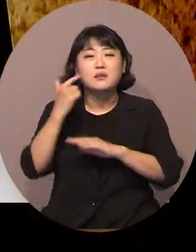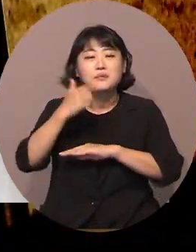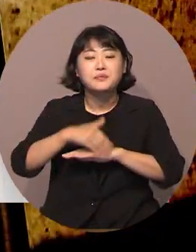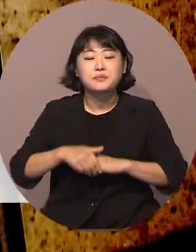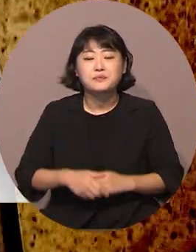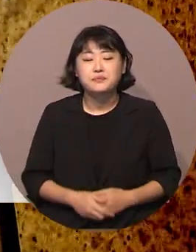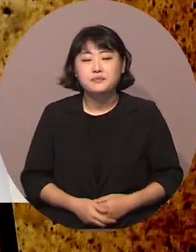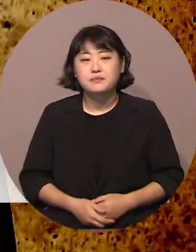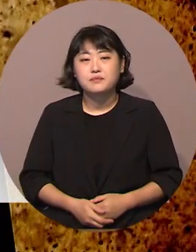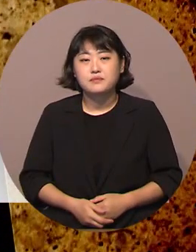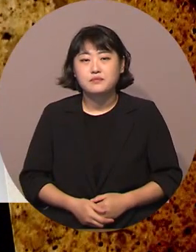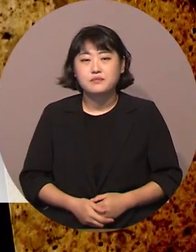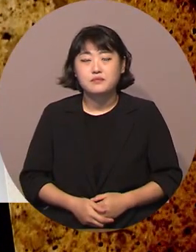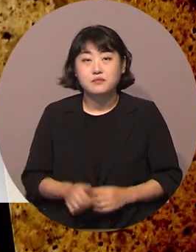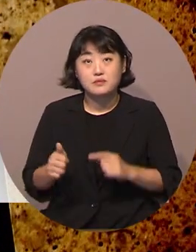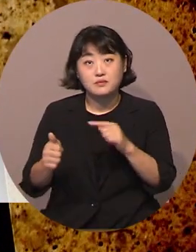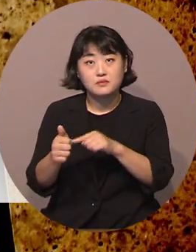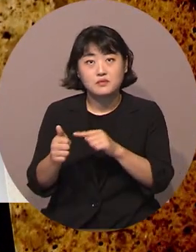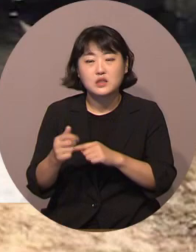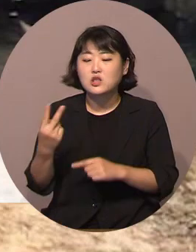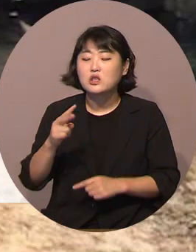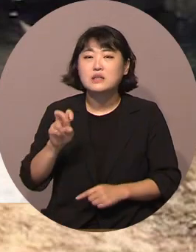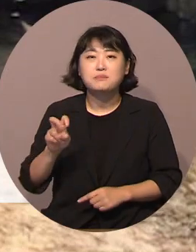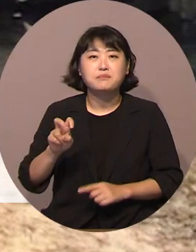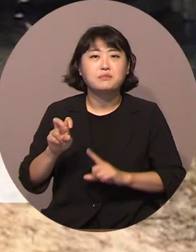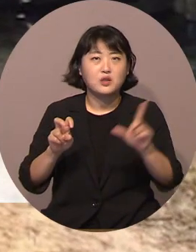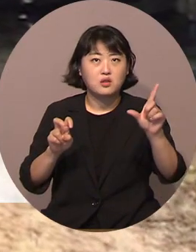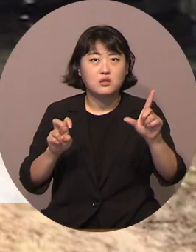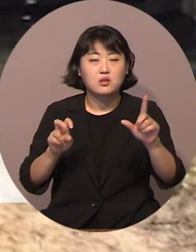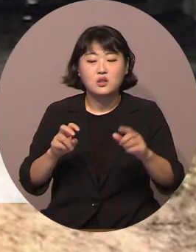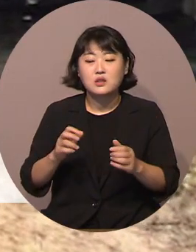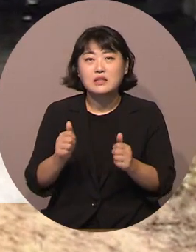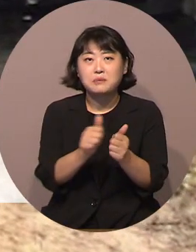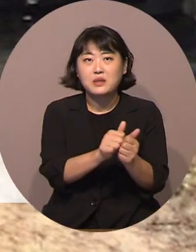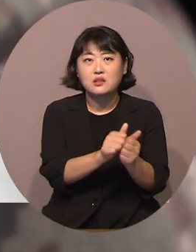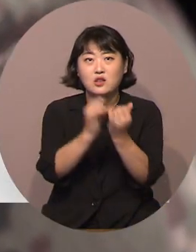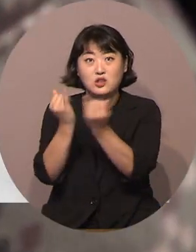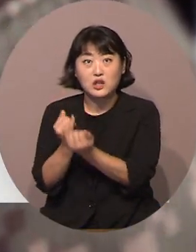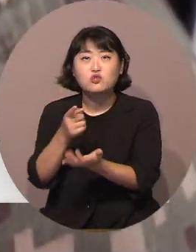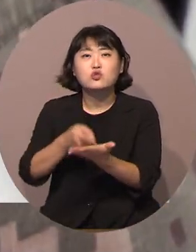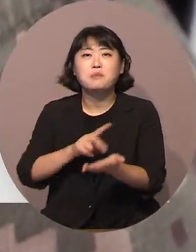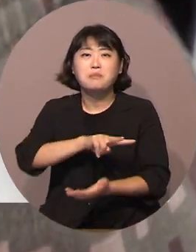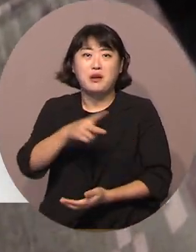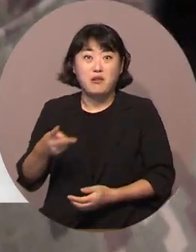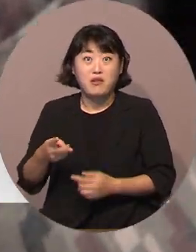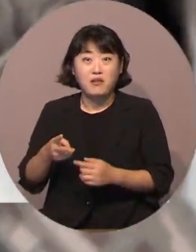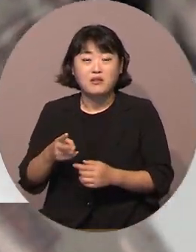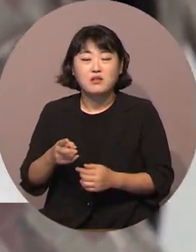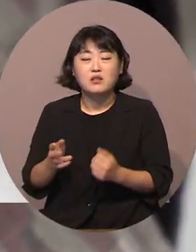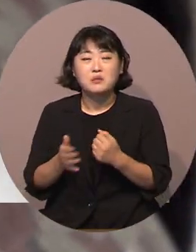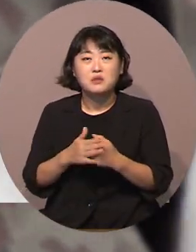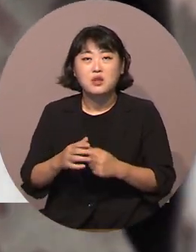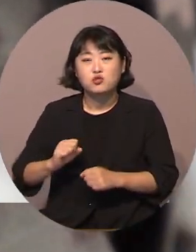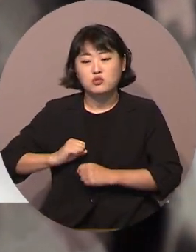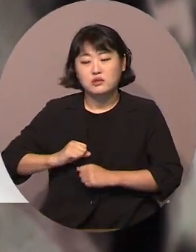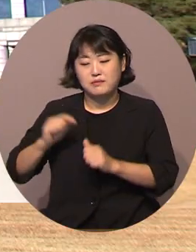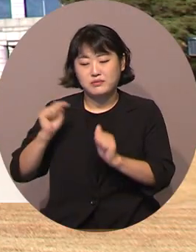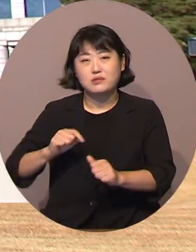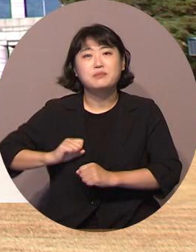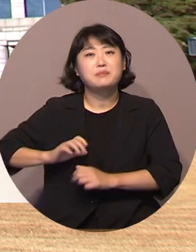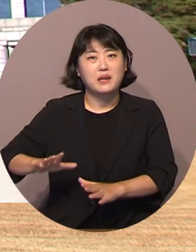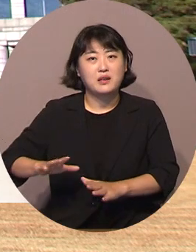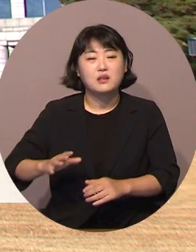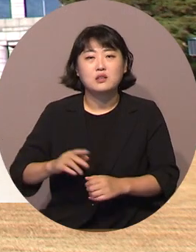방입니다 변수 하사는 지난 2020년 성전 수술을 받았다는 이로 군에서 저녁 처분을 받은 뒤